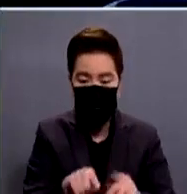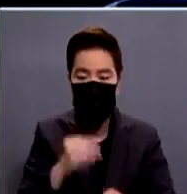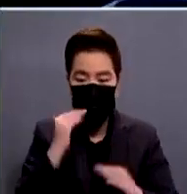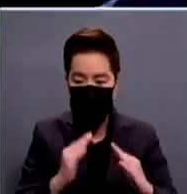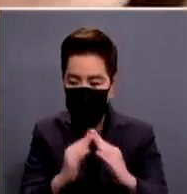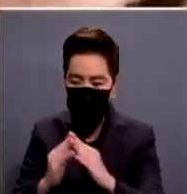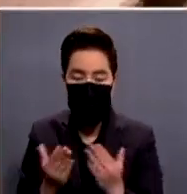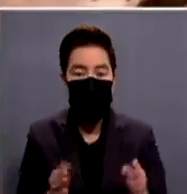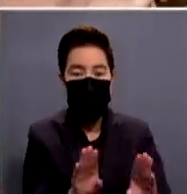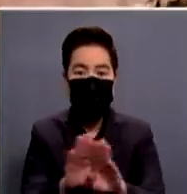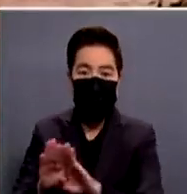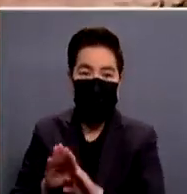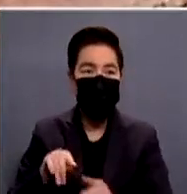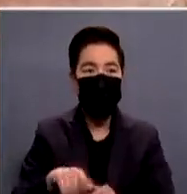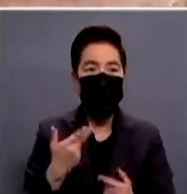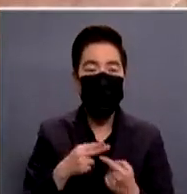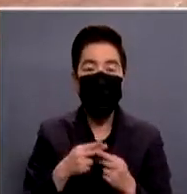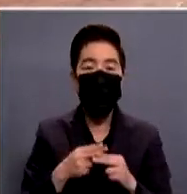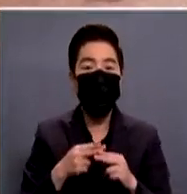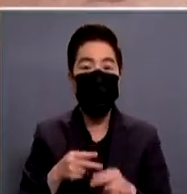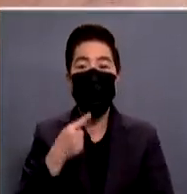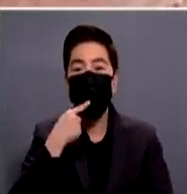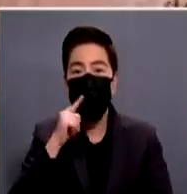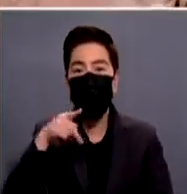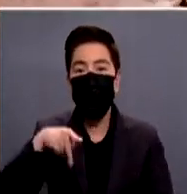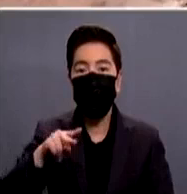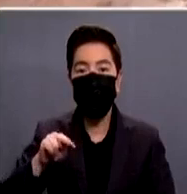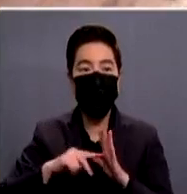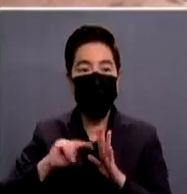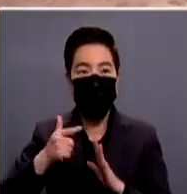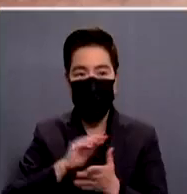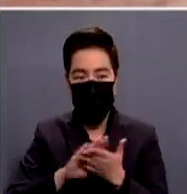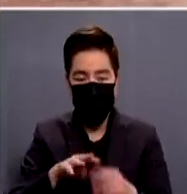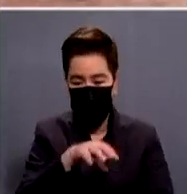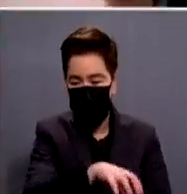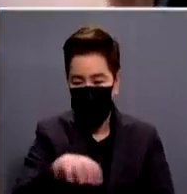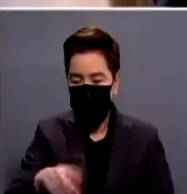ดหมู่บ้านนะคะในตำบลแหลมตะลุมพุกอำเภอปากพนังอีก2หมู่บ้านแล้วนะคะเพราะว่าพ